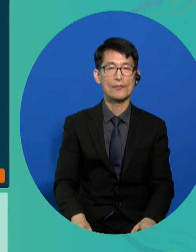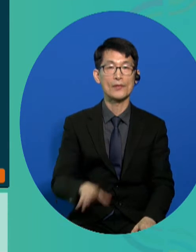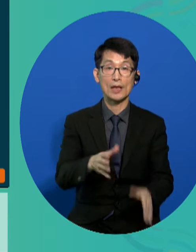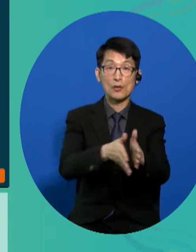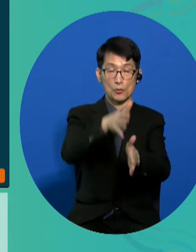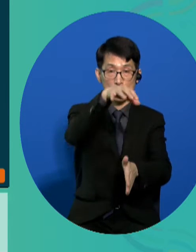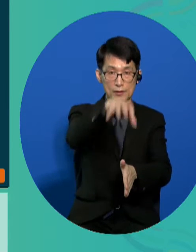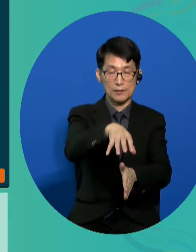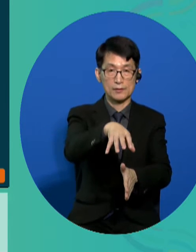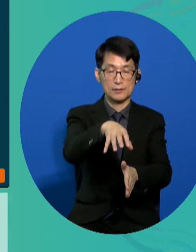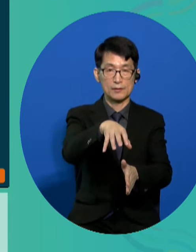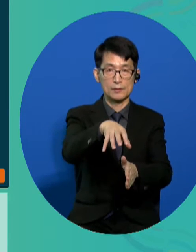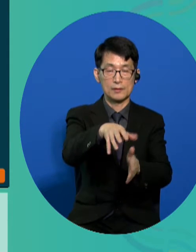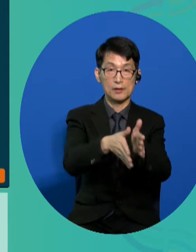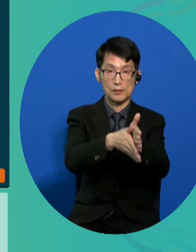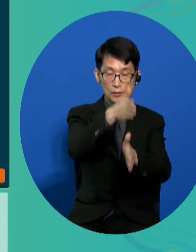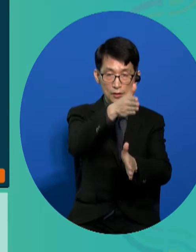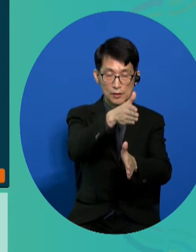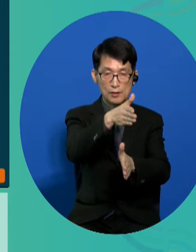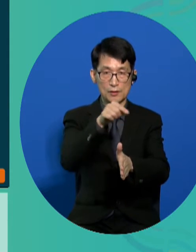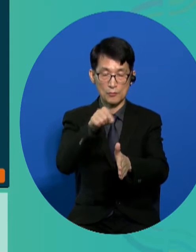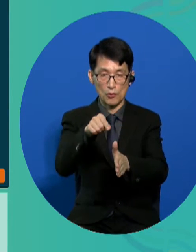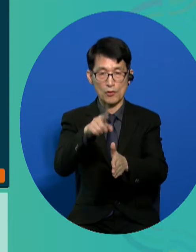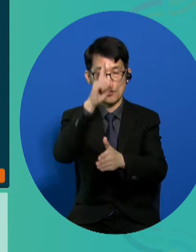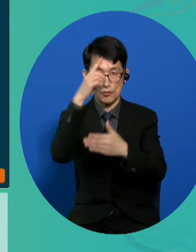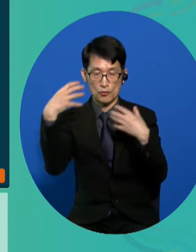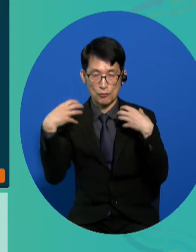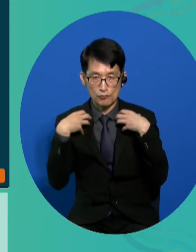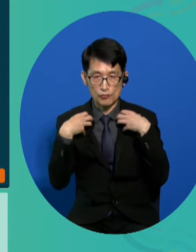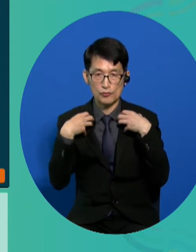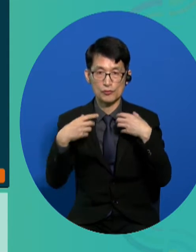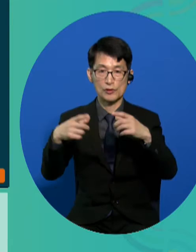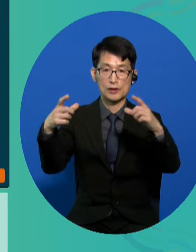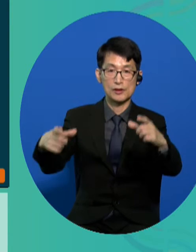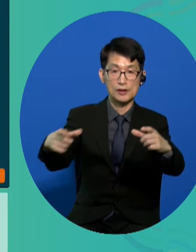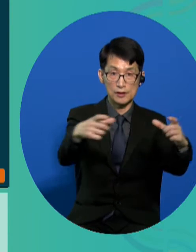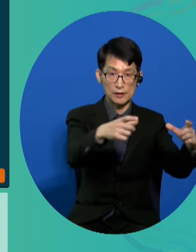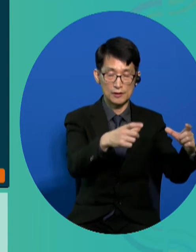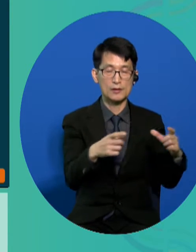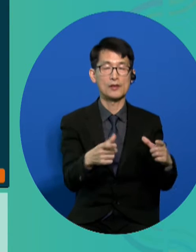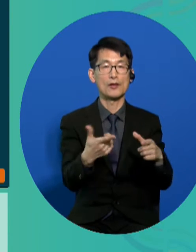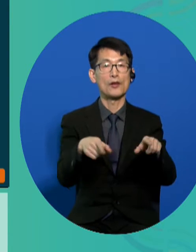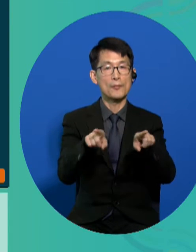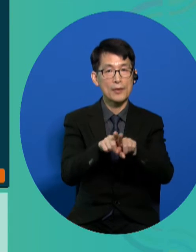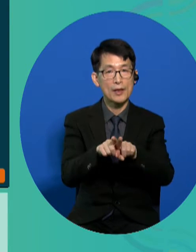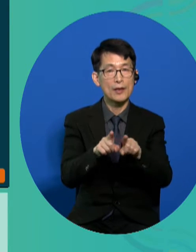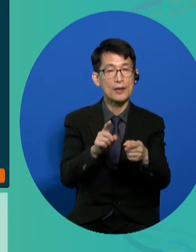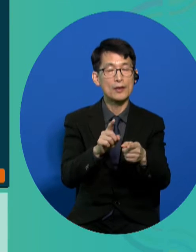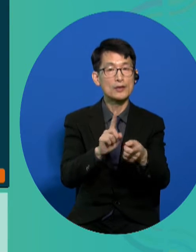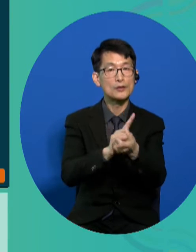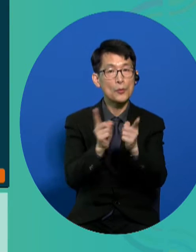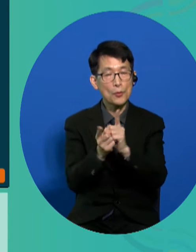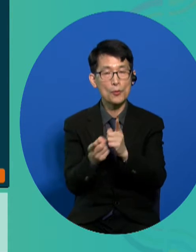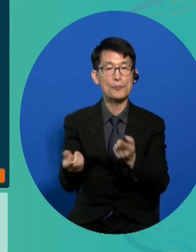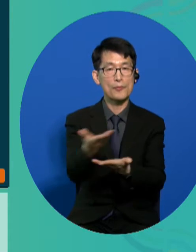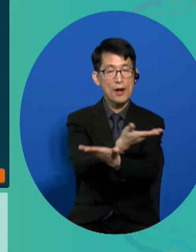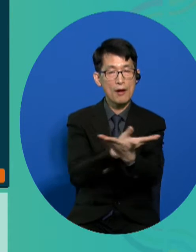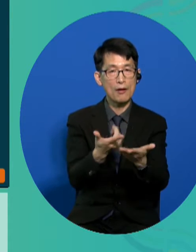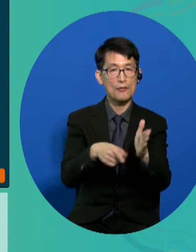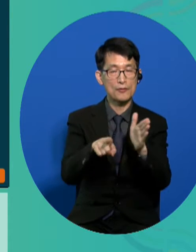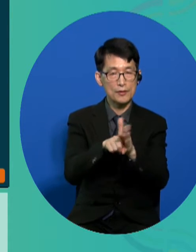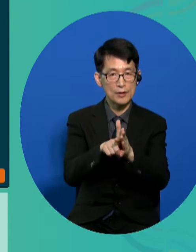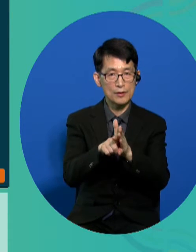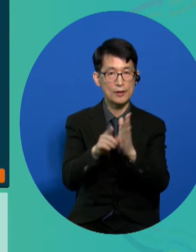도시는 사람들이 정부 및 지역사회와 상호작용하는 방식을 기술로 재정의하고